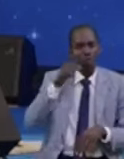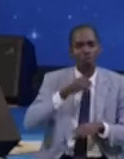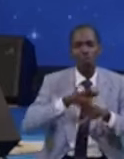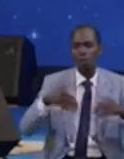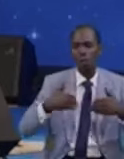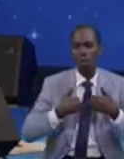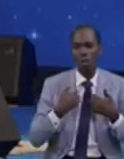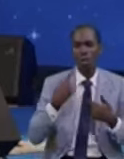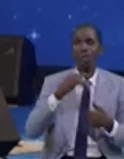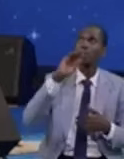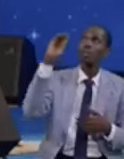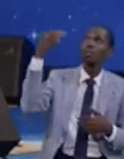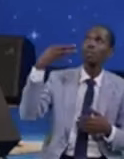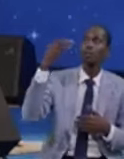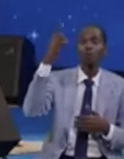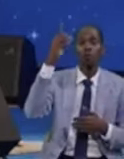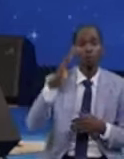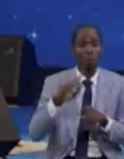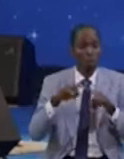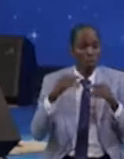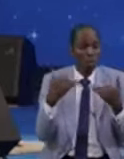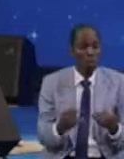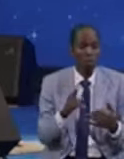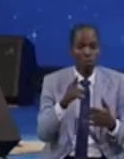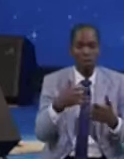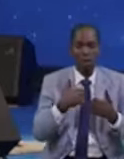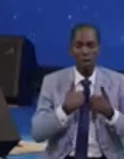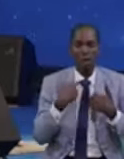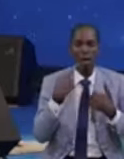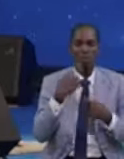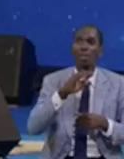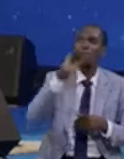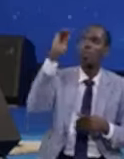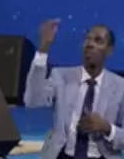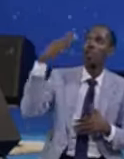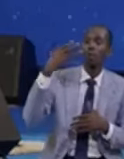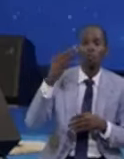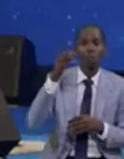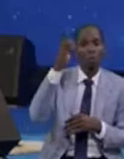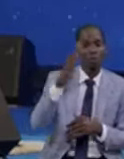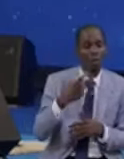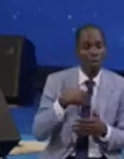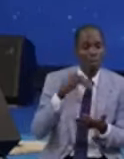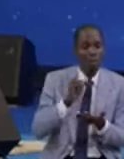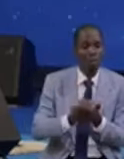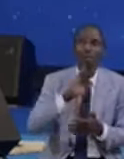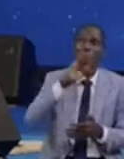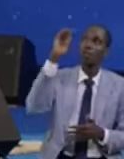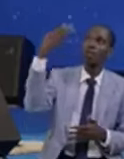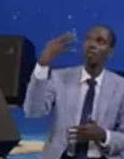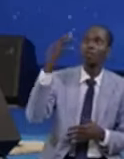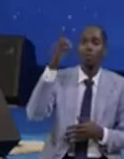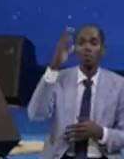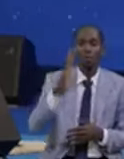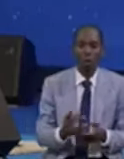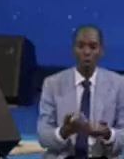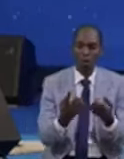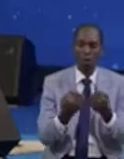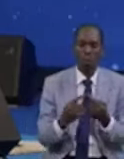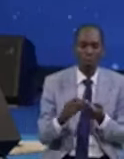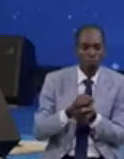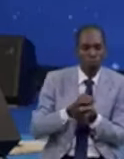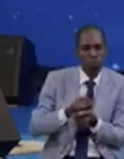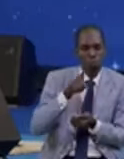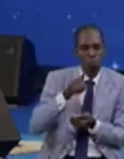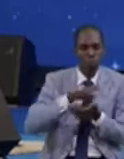maintenant comme tu as la grâce de Dieu et la grâce de Dieu est venue elle t'a lavé elle t'a pugé